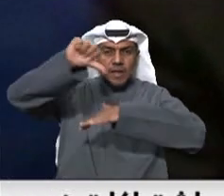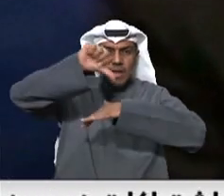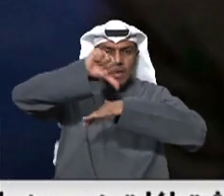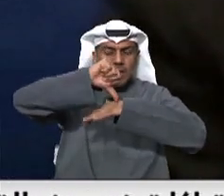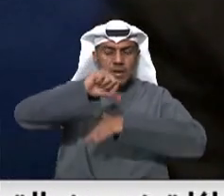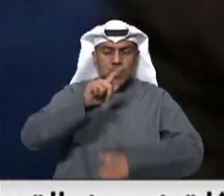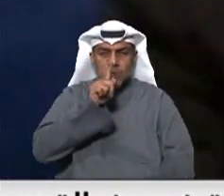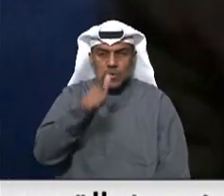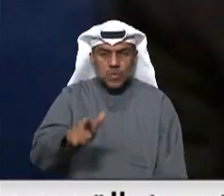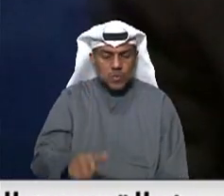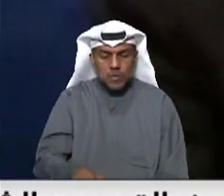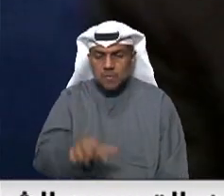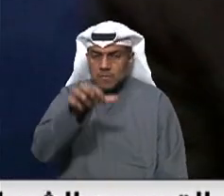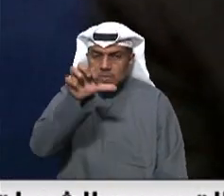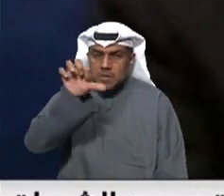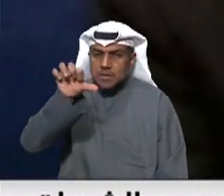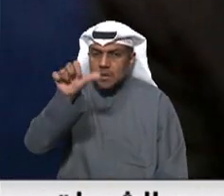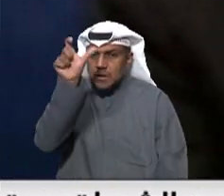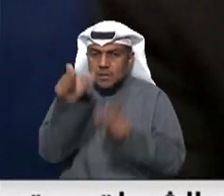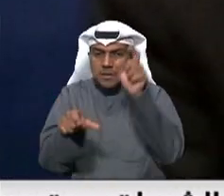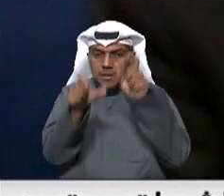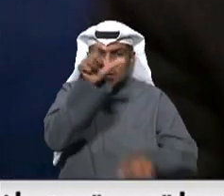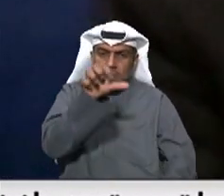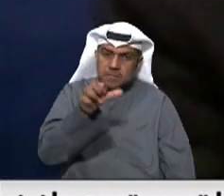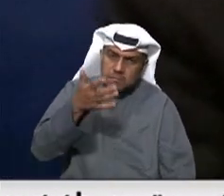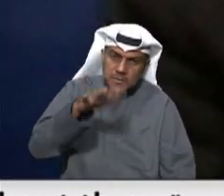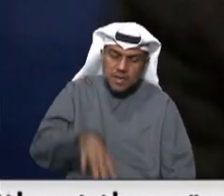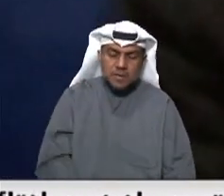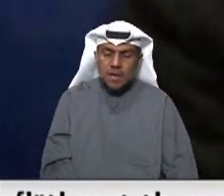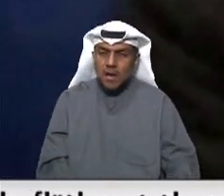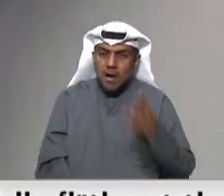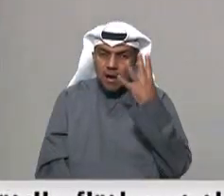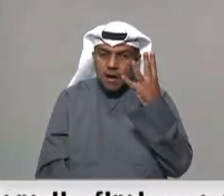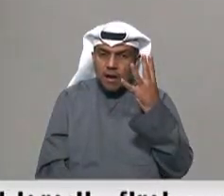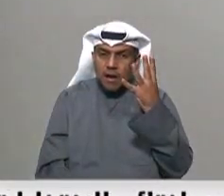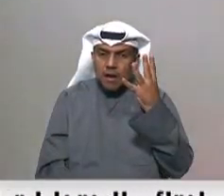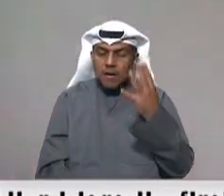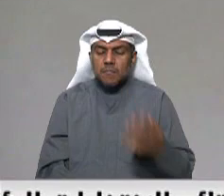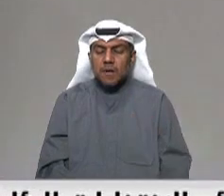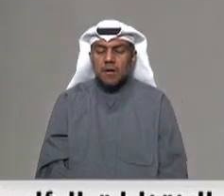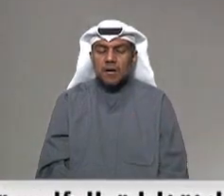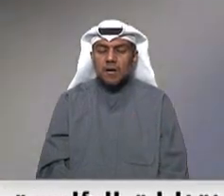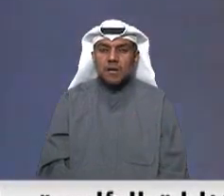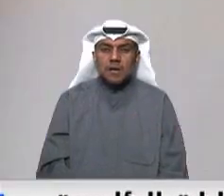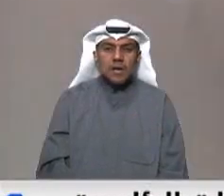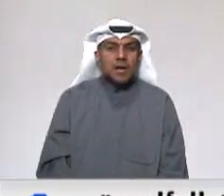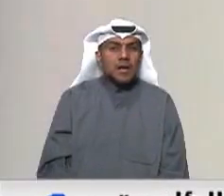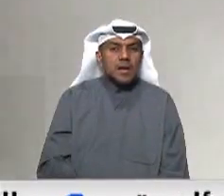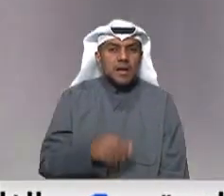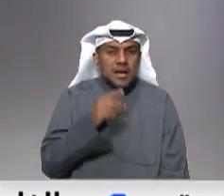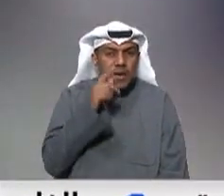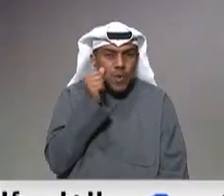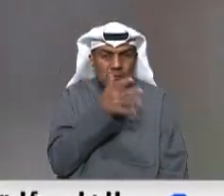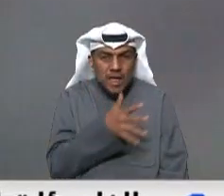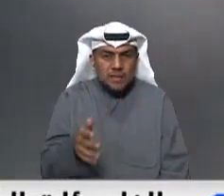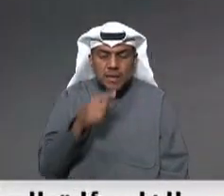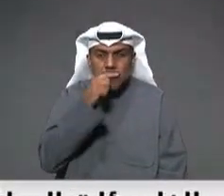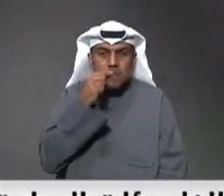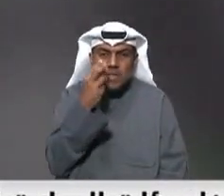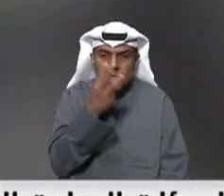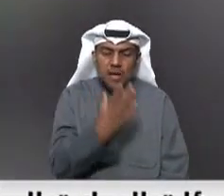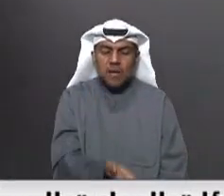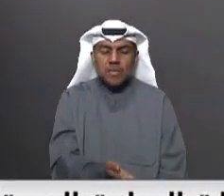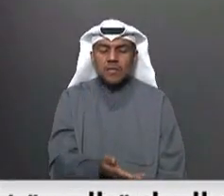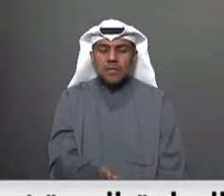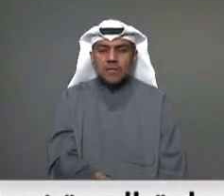اسفر عن مقتل تسعه اشخاص بينهم ثلاث نساء واربعه اطفال جمي م باكستانيون موضحه ان الخارجيه